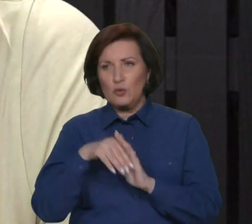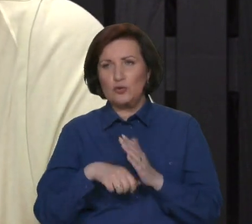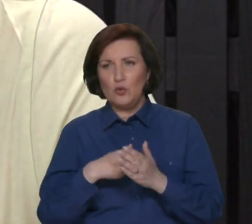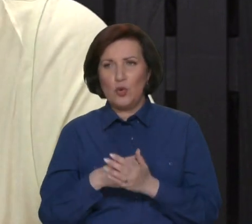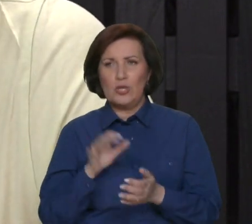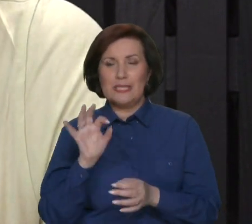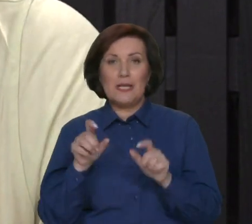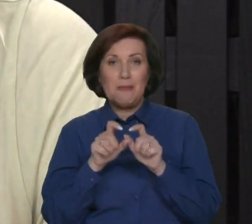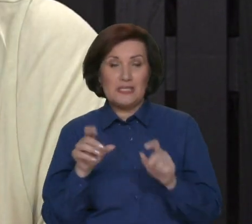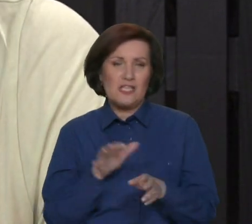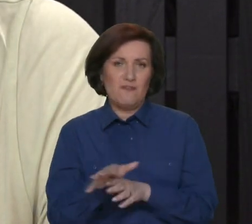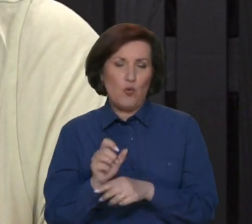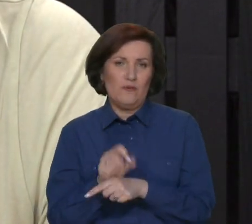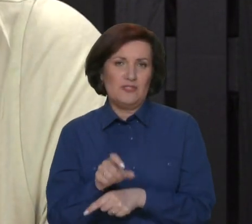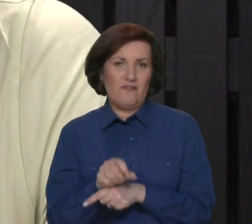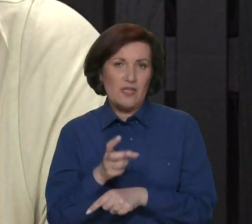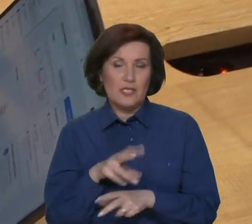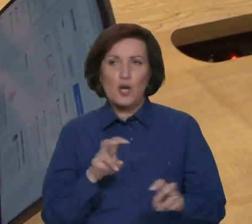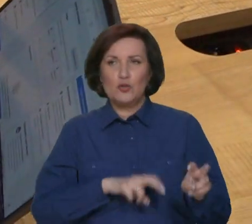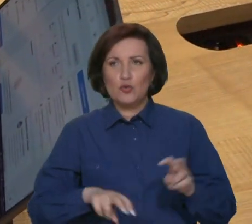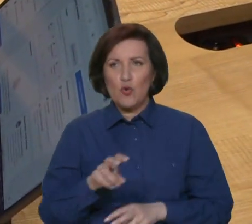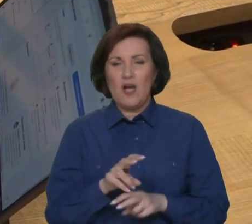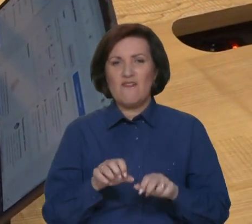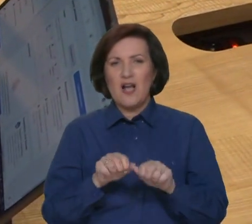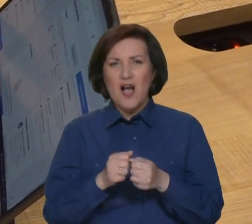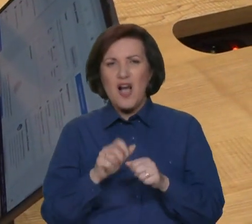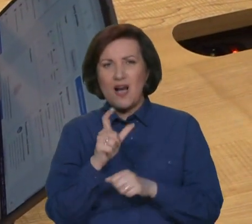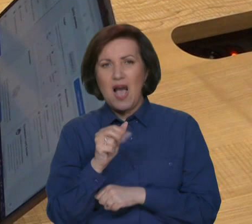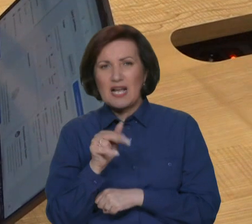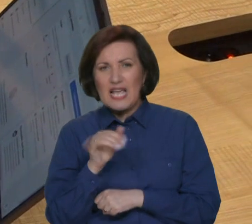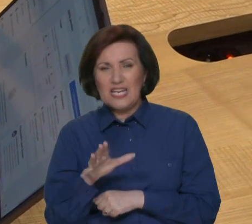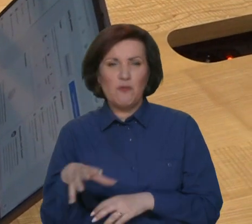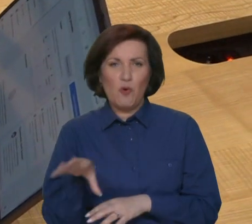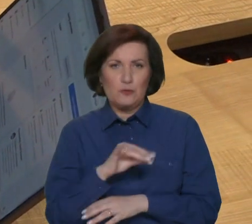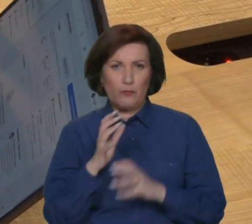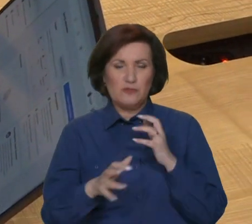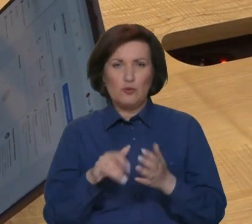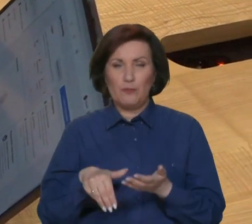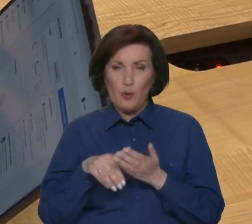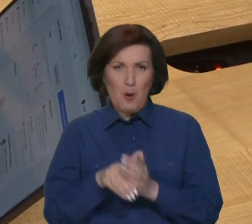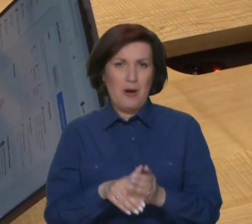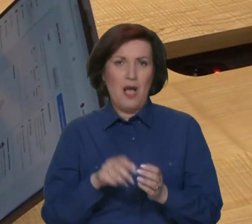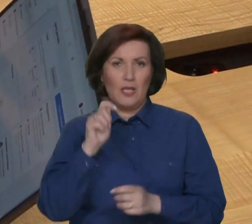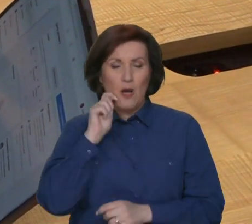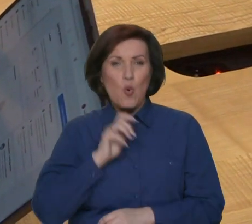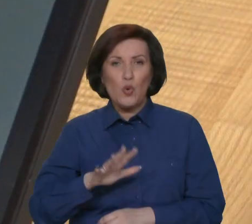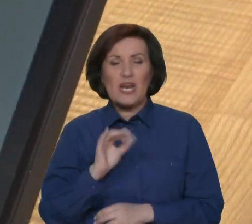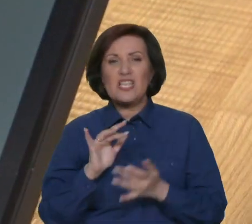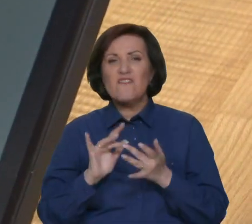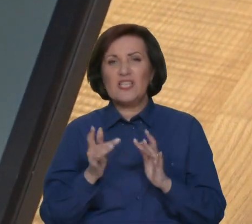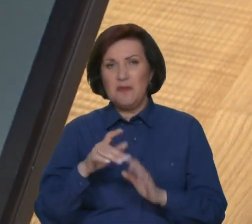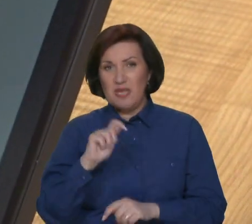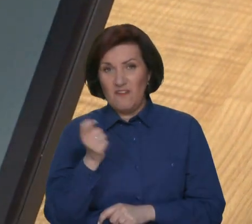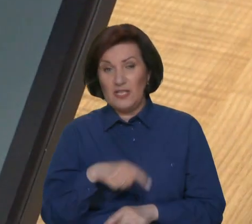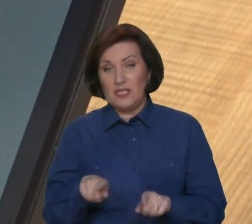до телеграм-каналу і виконував завдання. Шукав хакерів по всьому світі, аби ті допомагали Україні в кібервійні. А також разом з